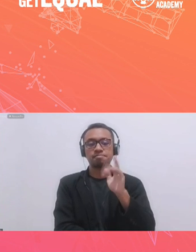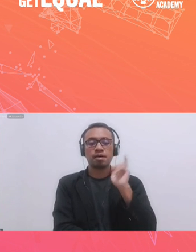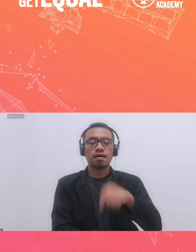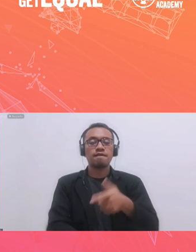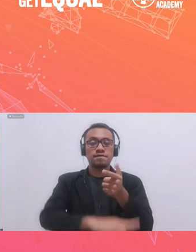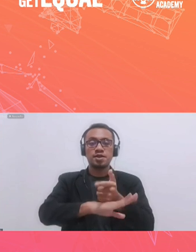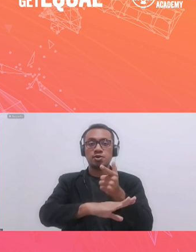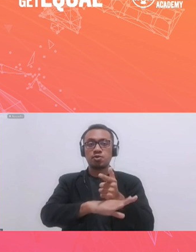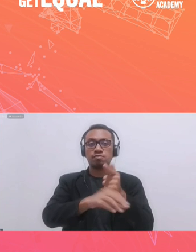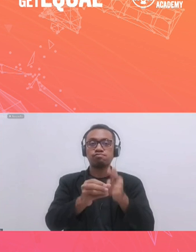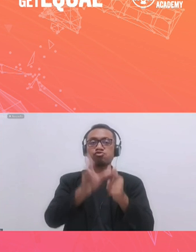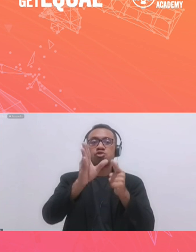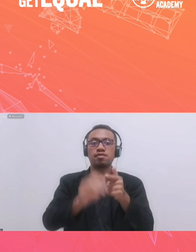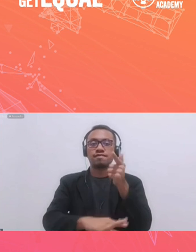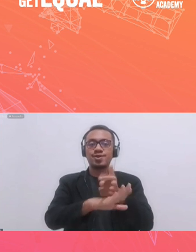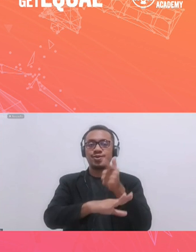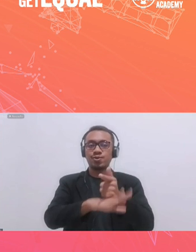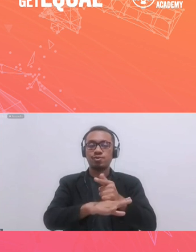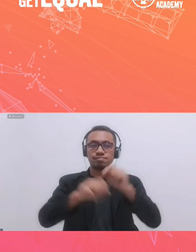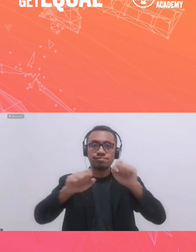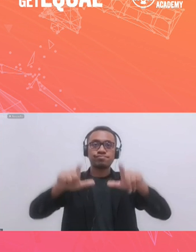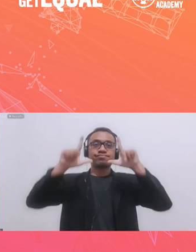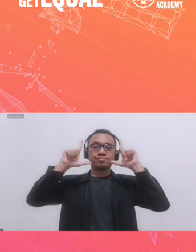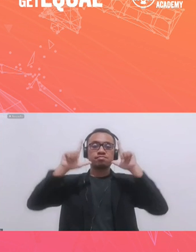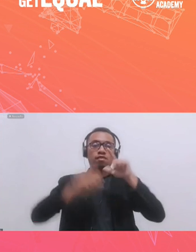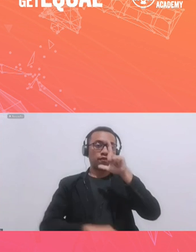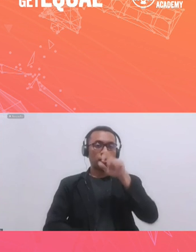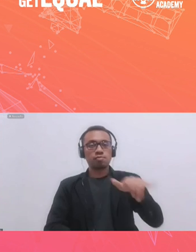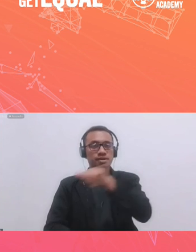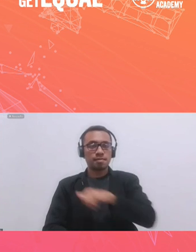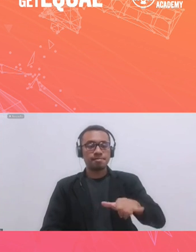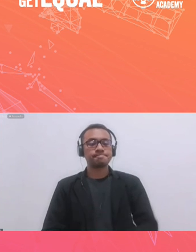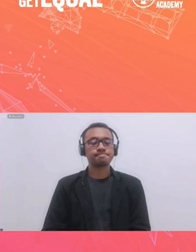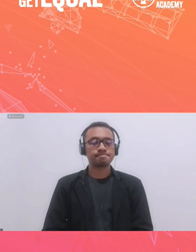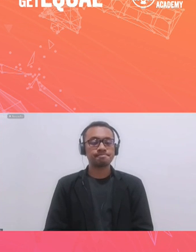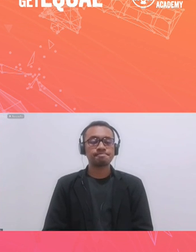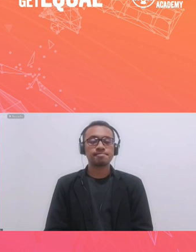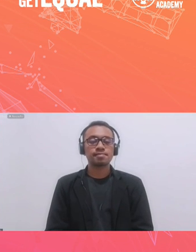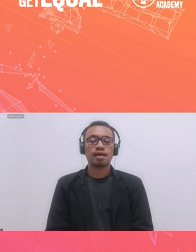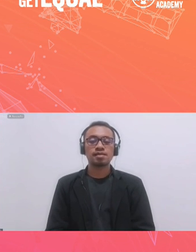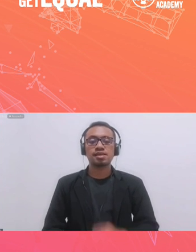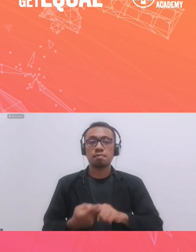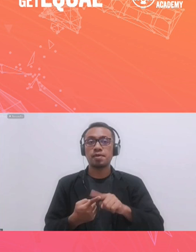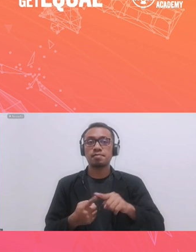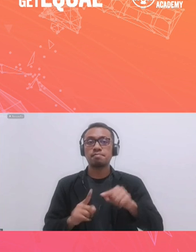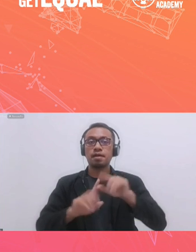video Zoom-nya untuk kita bisa foto bersama. Nanti akan dipandu oleh teman-teman panitia.